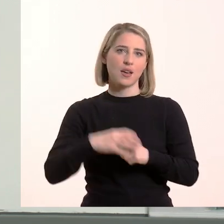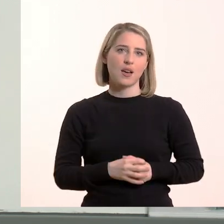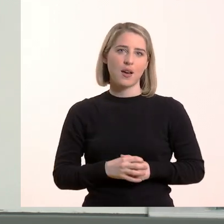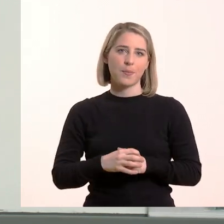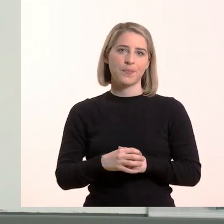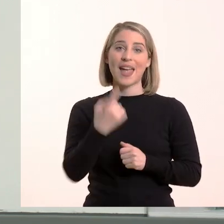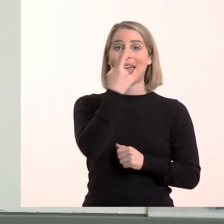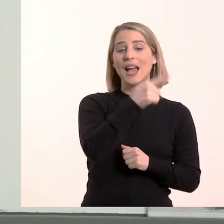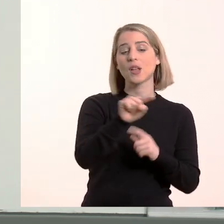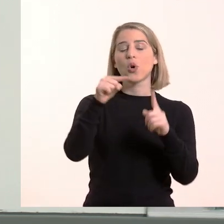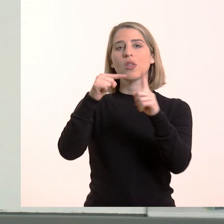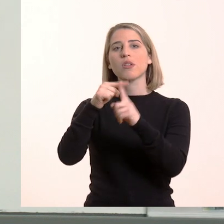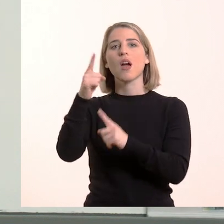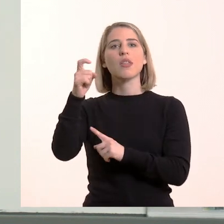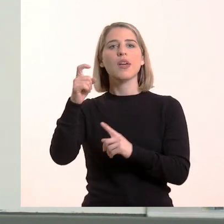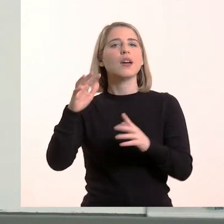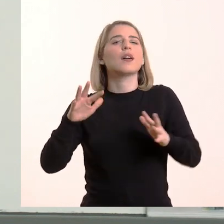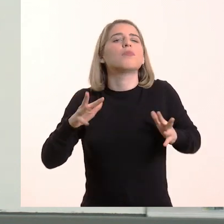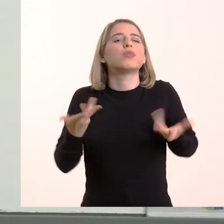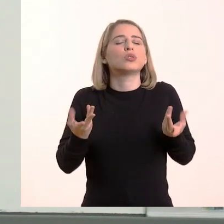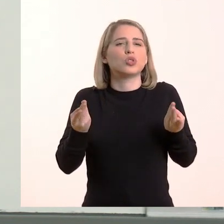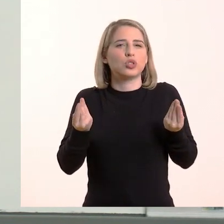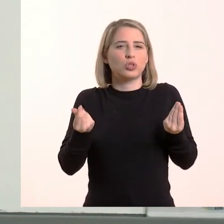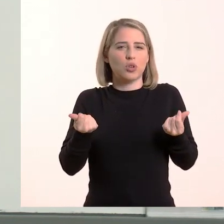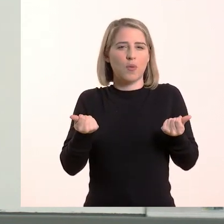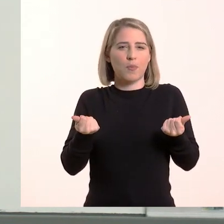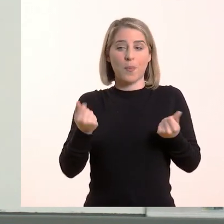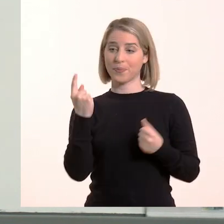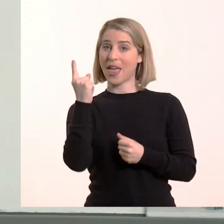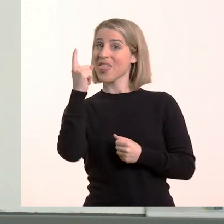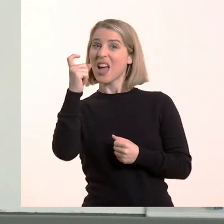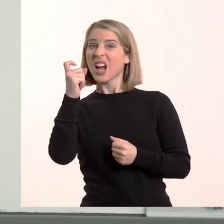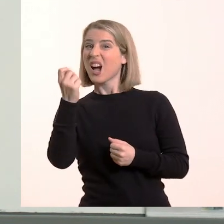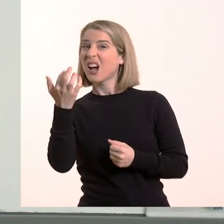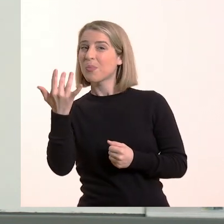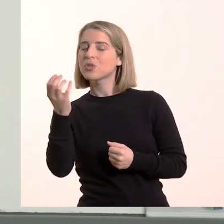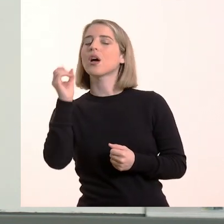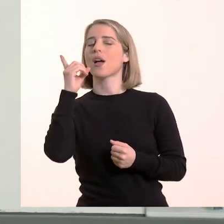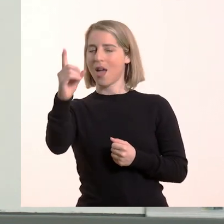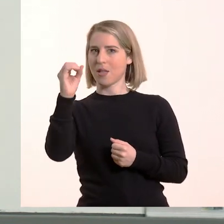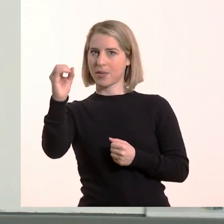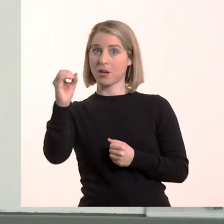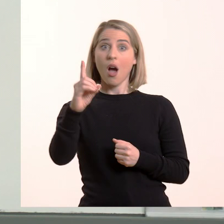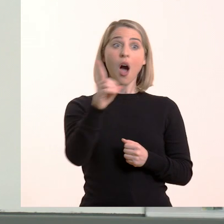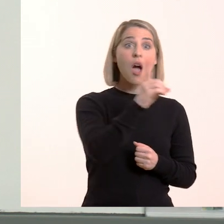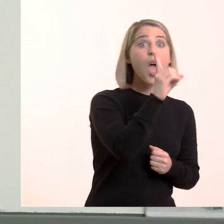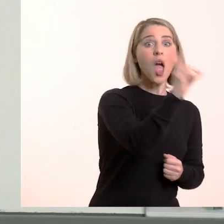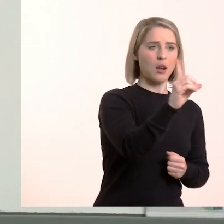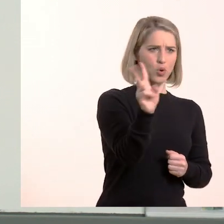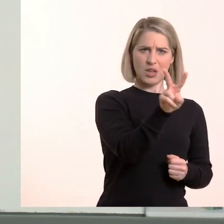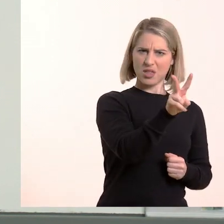100 δια 10, πώς είπαμε το κάναμε πριν? Ένα μηδενικό έχει το 10, άρα ένα θα σβήσω και από εδώ. Δεν σβήνω και τα